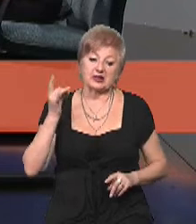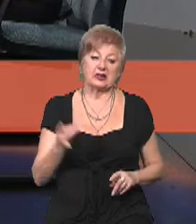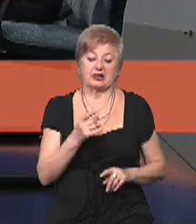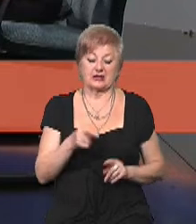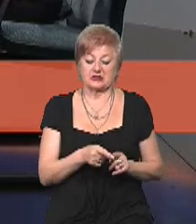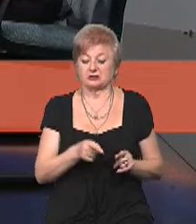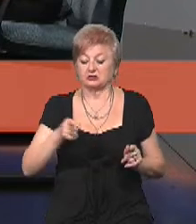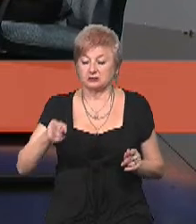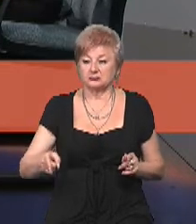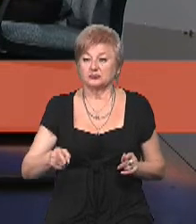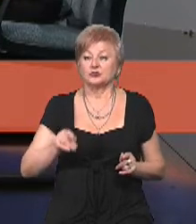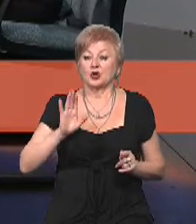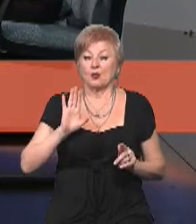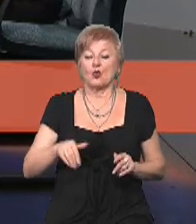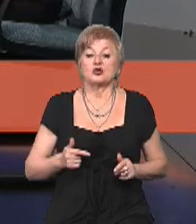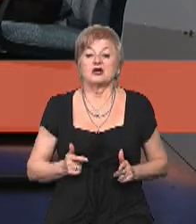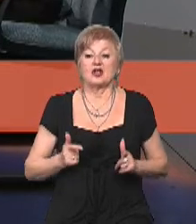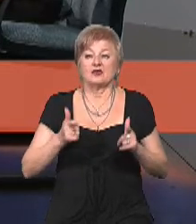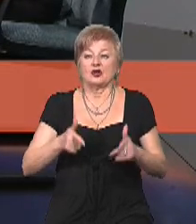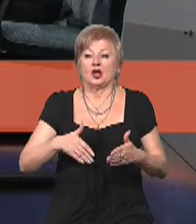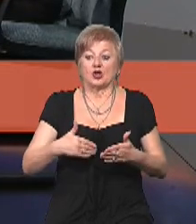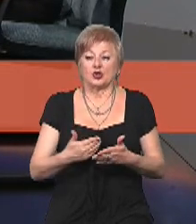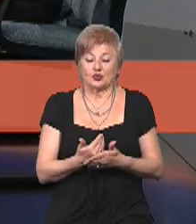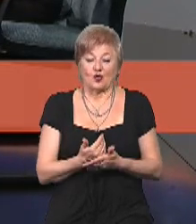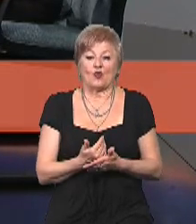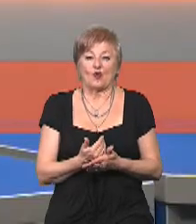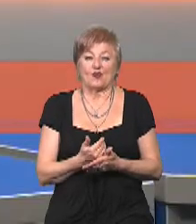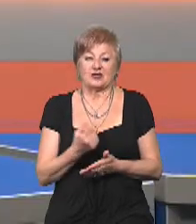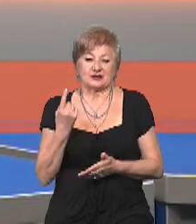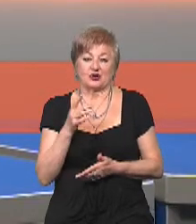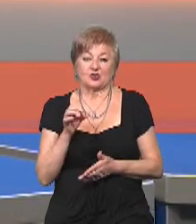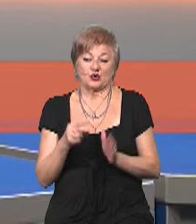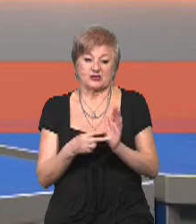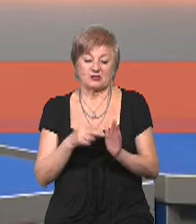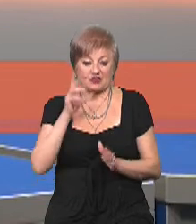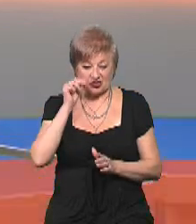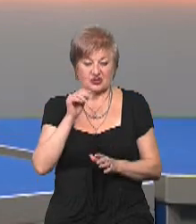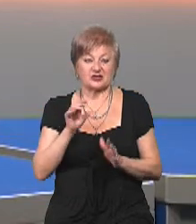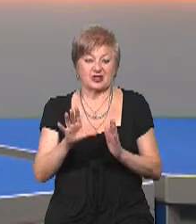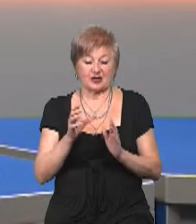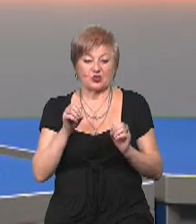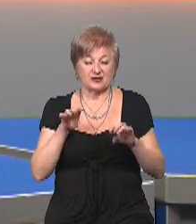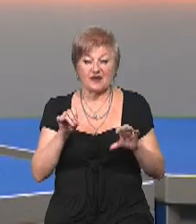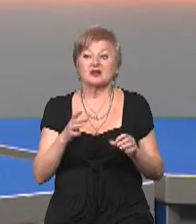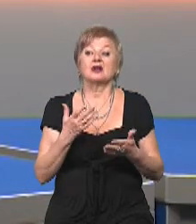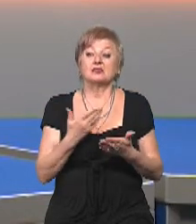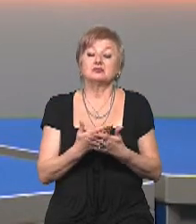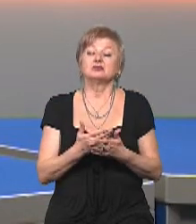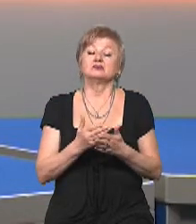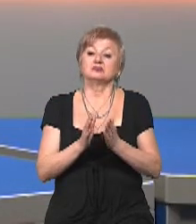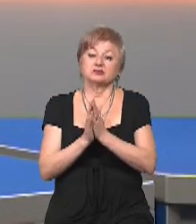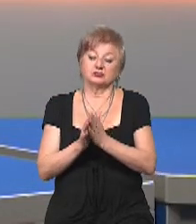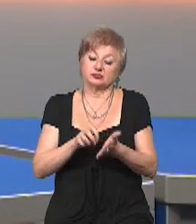этот період, після вступления нового ринку з 1.07 числа, обращалося письменно